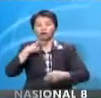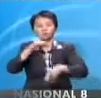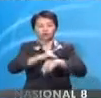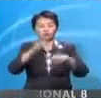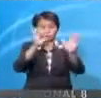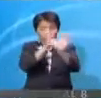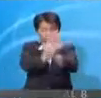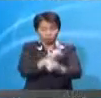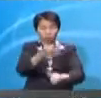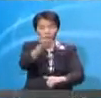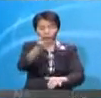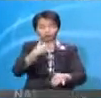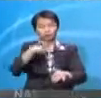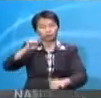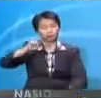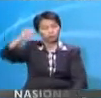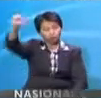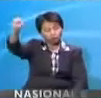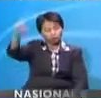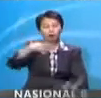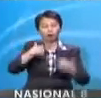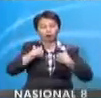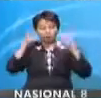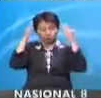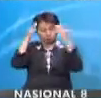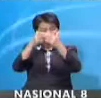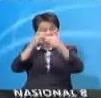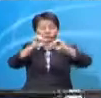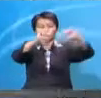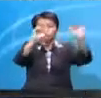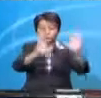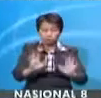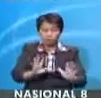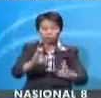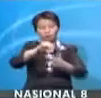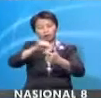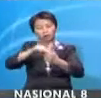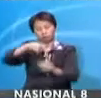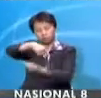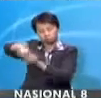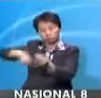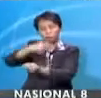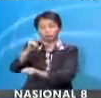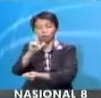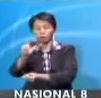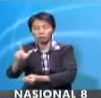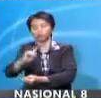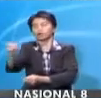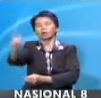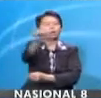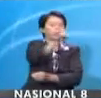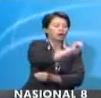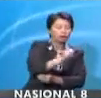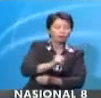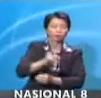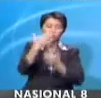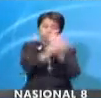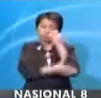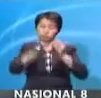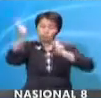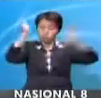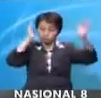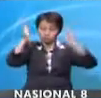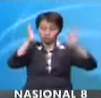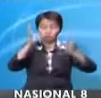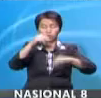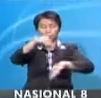Sarawak, anda yang berada di Sabah, di Pahang, di Shah Alam mahupun di sekitar Lembah Kelang dan di mana juga di seluruh negara